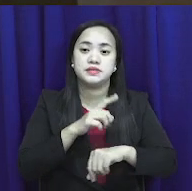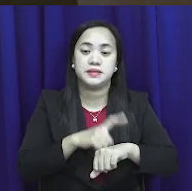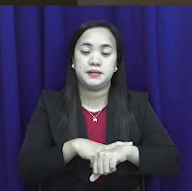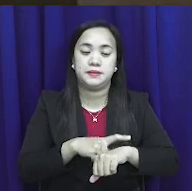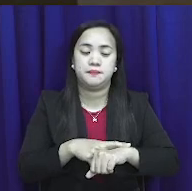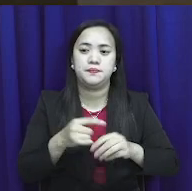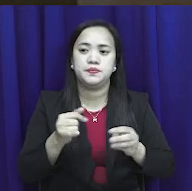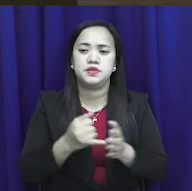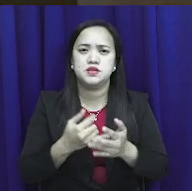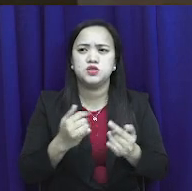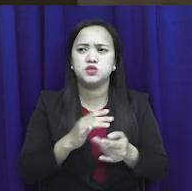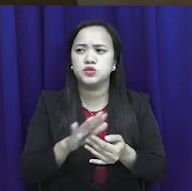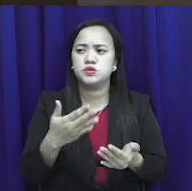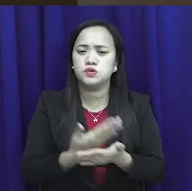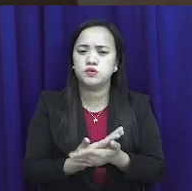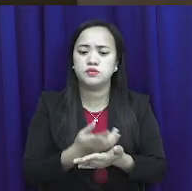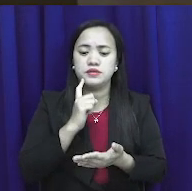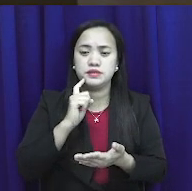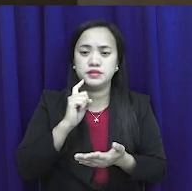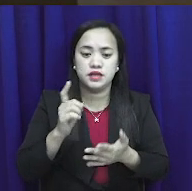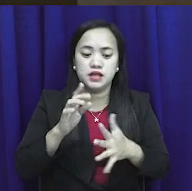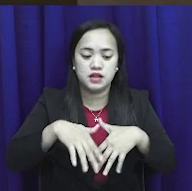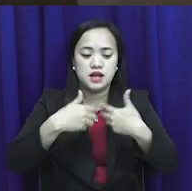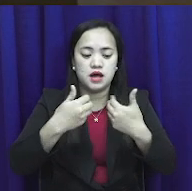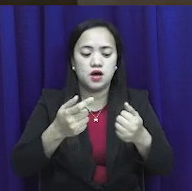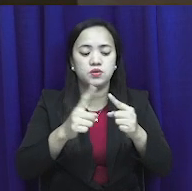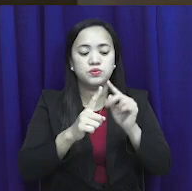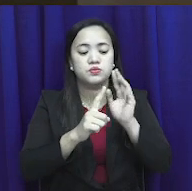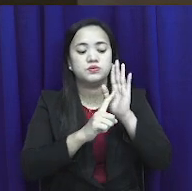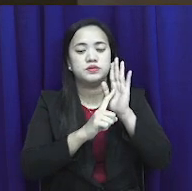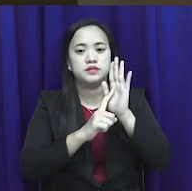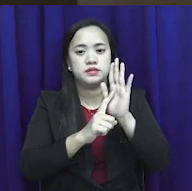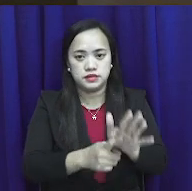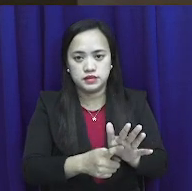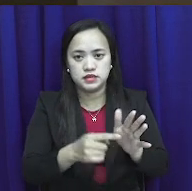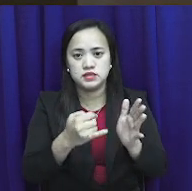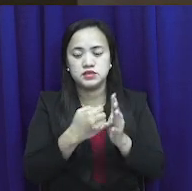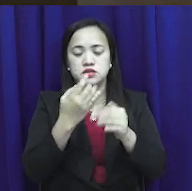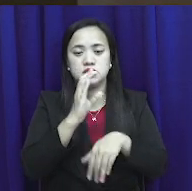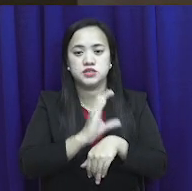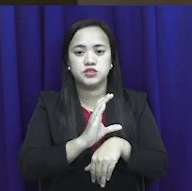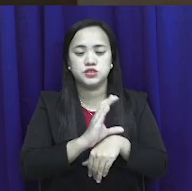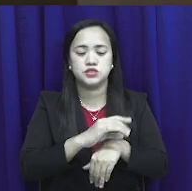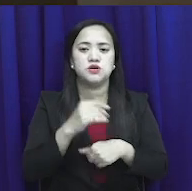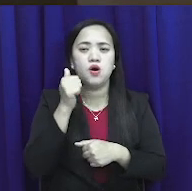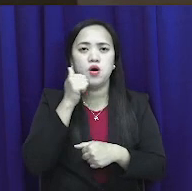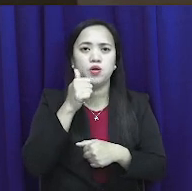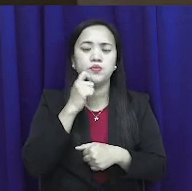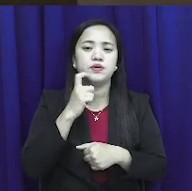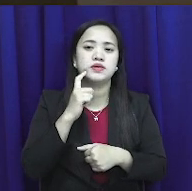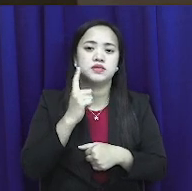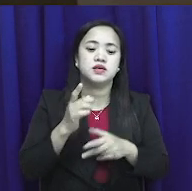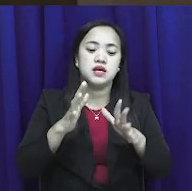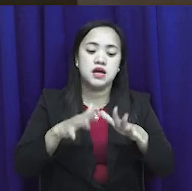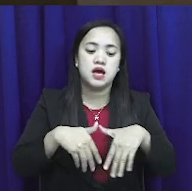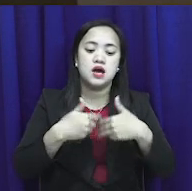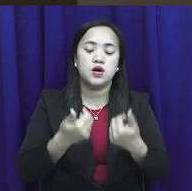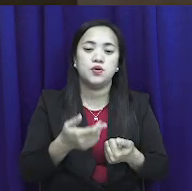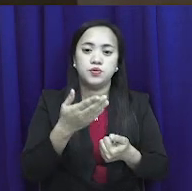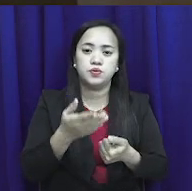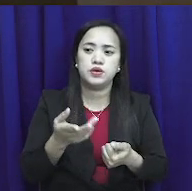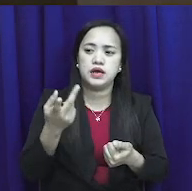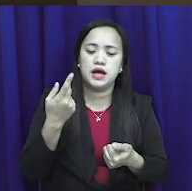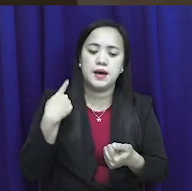ang expression eh yung pagpapakita ng expresyon dito sa church natin pinapakita kung papaano ninyo